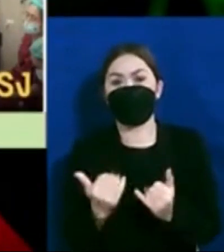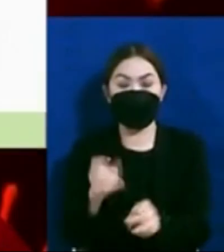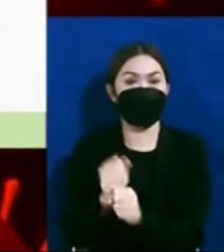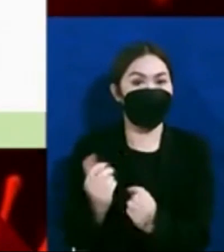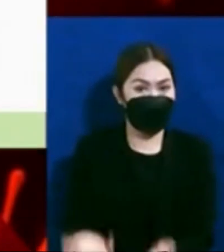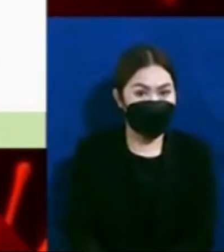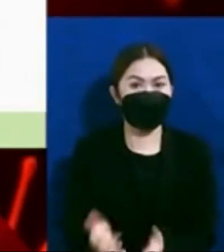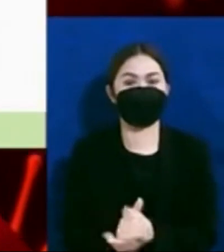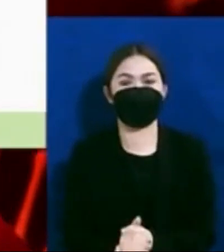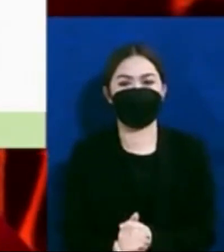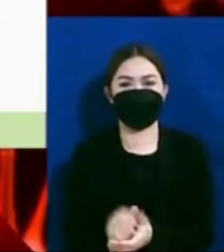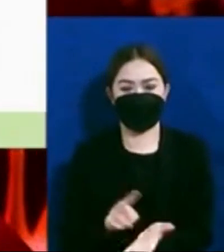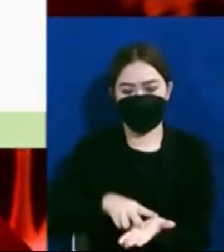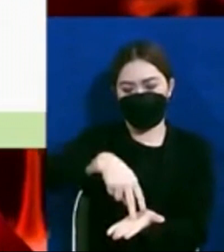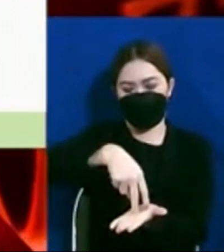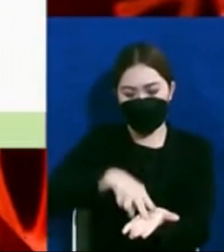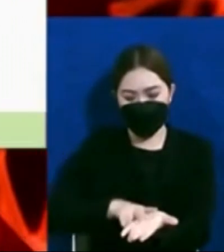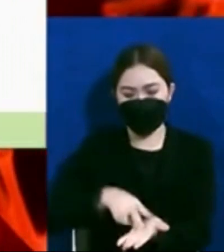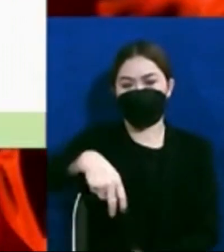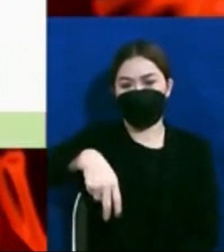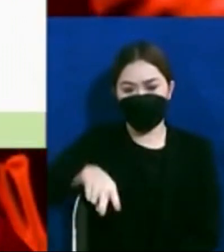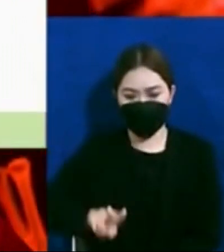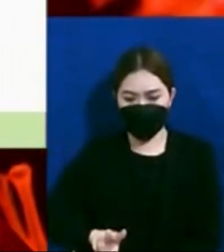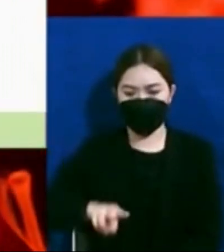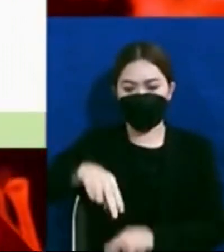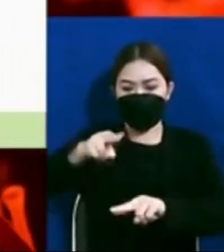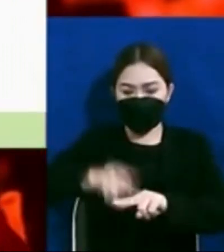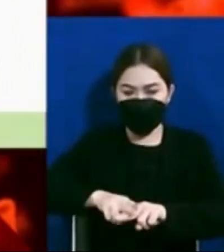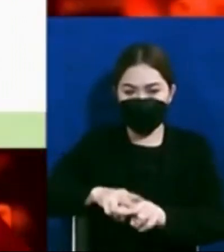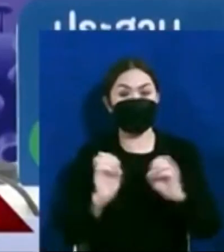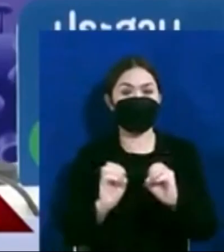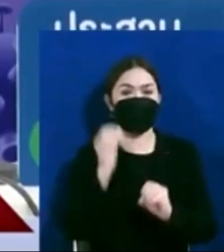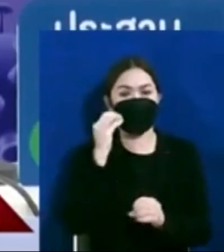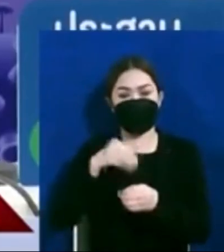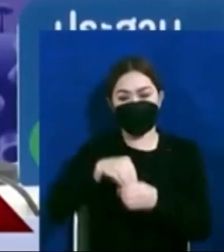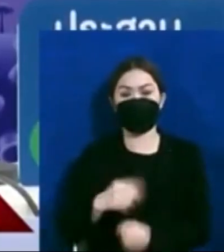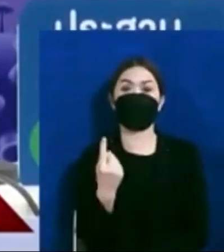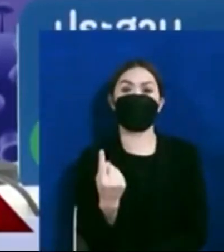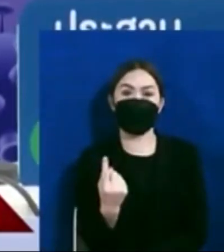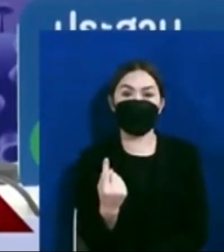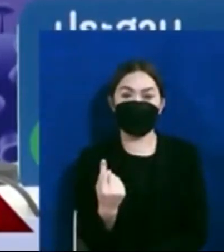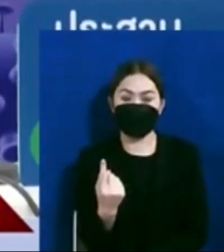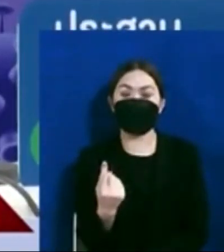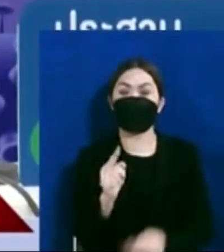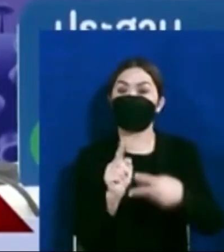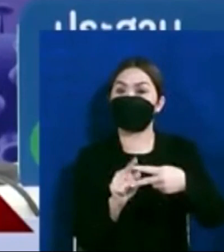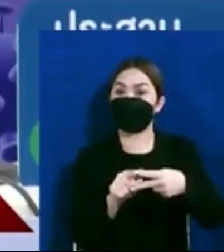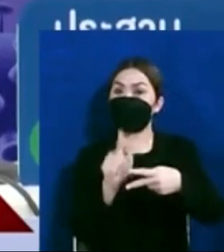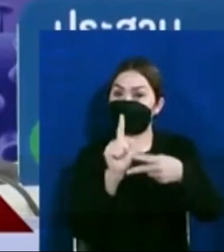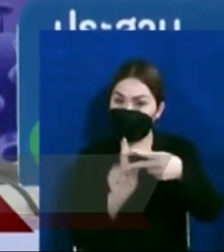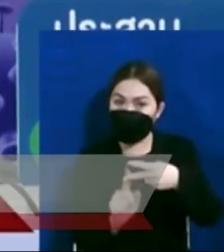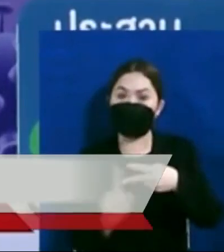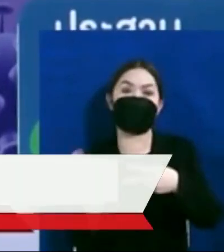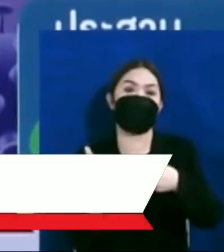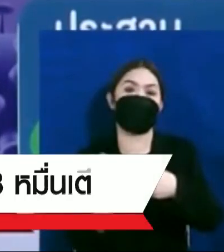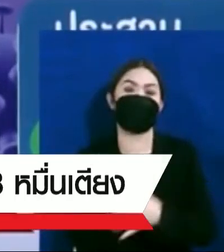isolationisolationซึ่งยอมรับว่ากรมการแพทย์เองไม่ได้อยากใช้มาตรการนี้ค่ะถ้าหากว่าไม่จำเป็นเพราะท่านบอกมัน